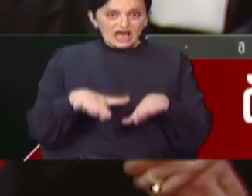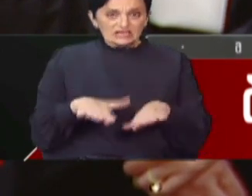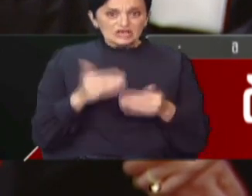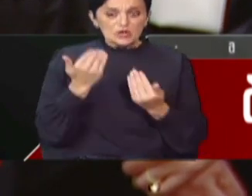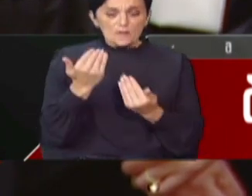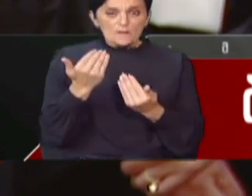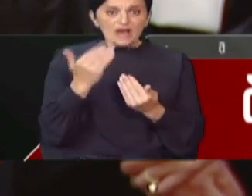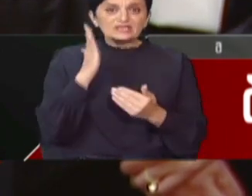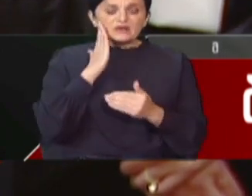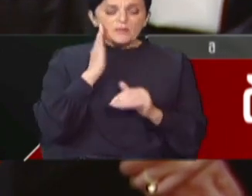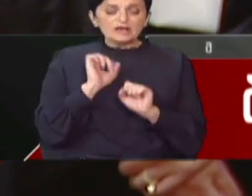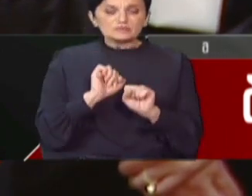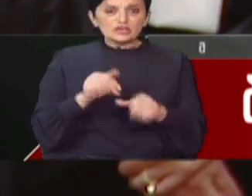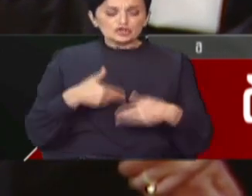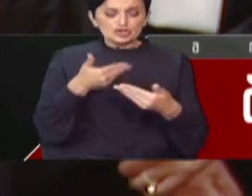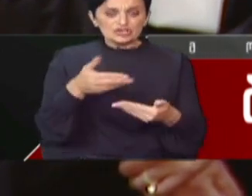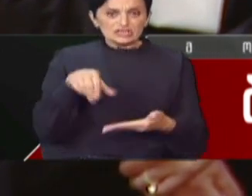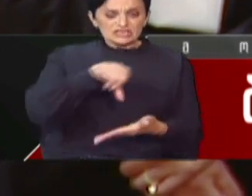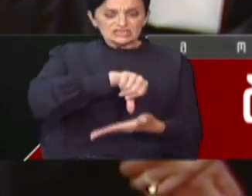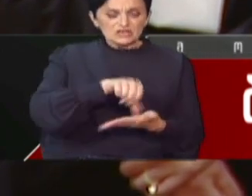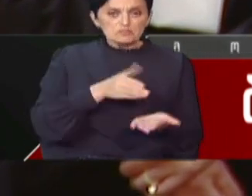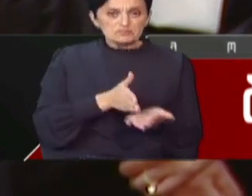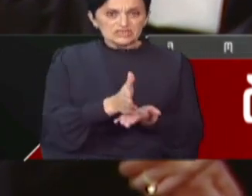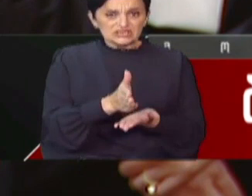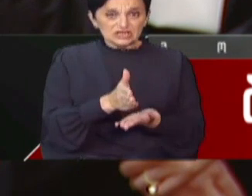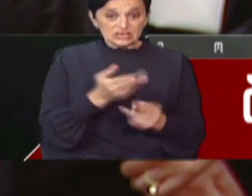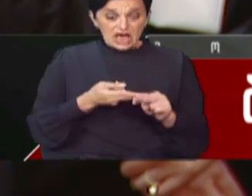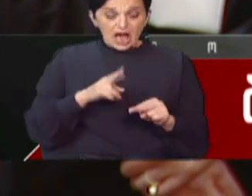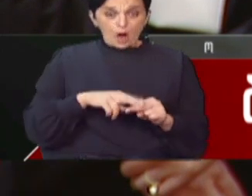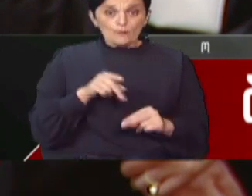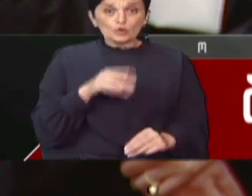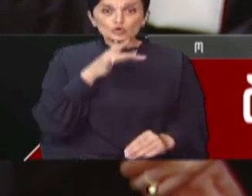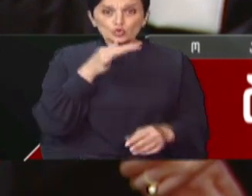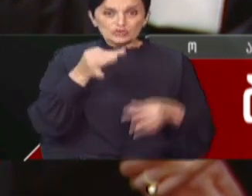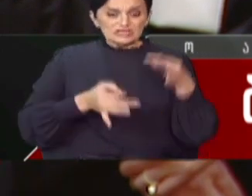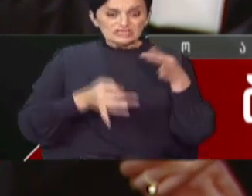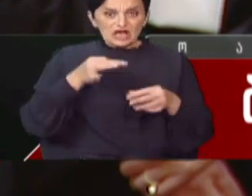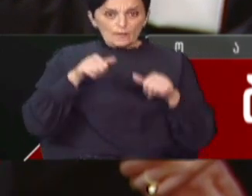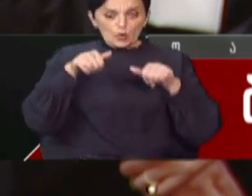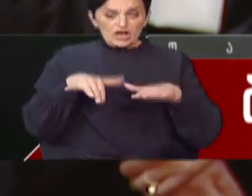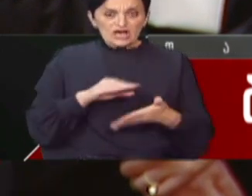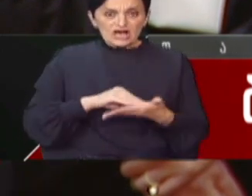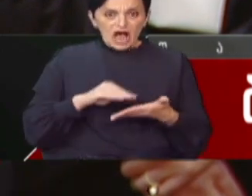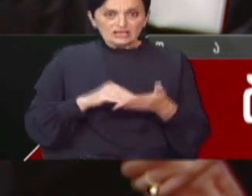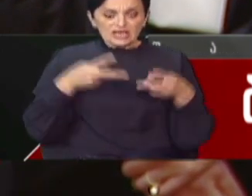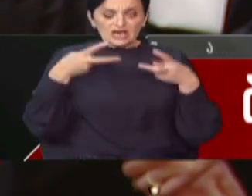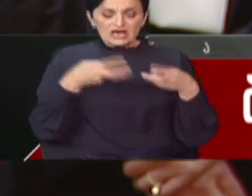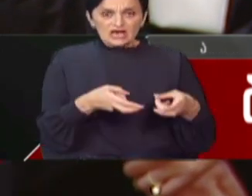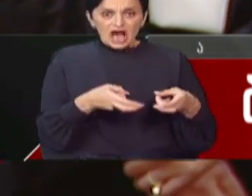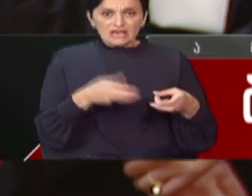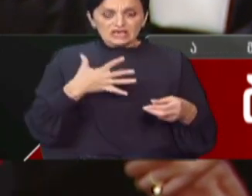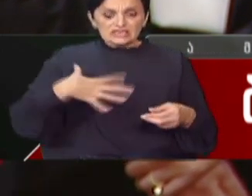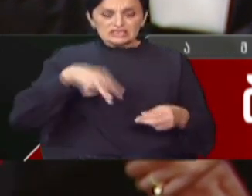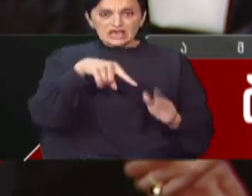მათი მართვსაჯულების წინაშე წარდგენის მიზნით. ამავდროულად სასამართლოს განჩინებით ყადაყადაედო